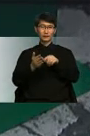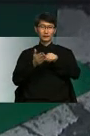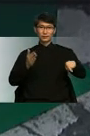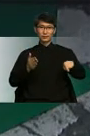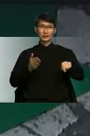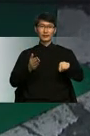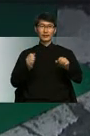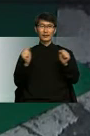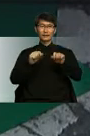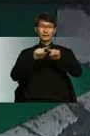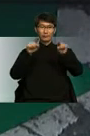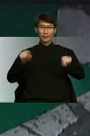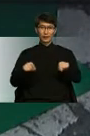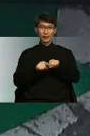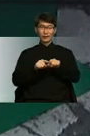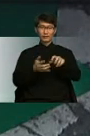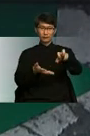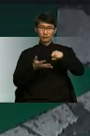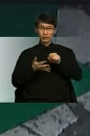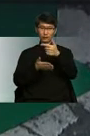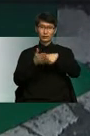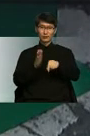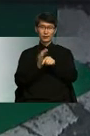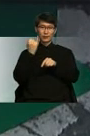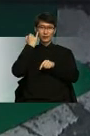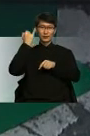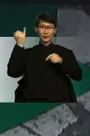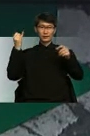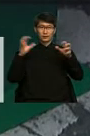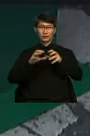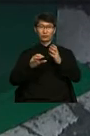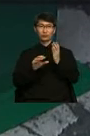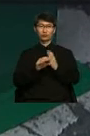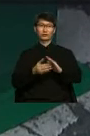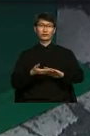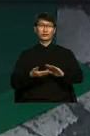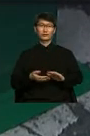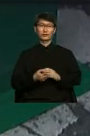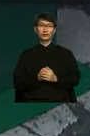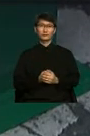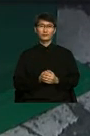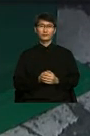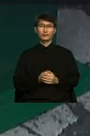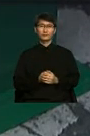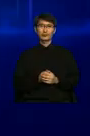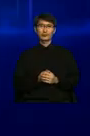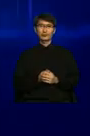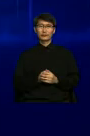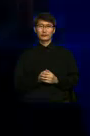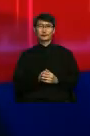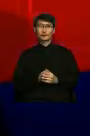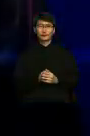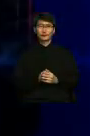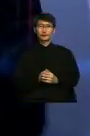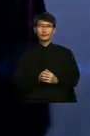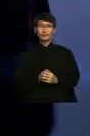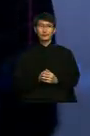훼손하는 아이스팩을 수거하기 위해 다양한 아이디어를 동원하고 있습니다. 보도에 양재정 기자입니다.